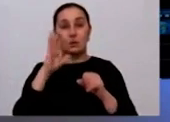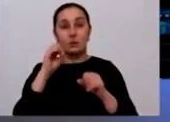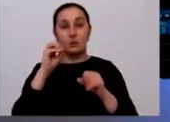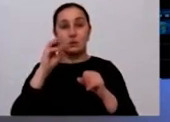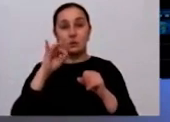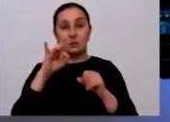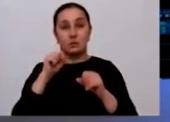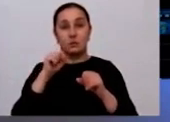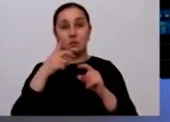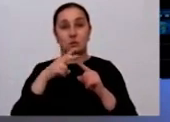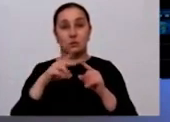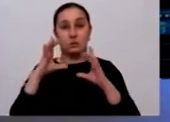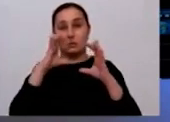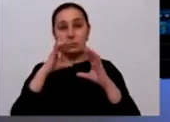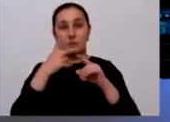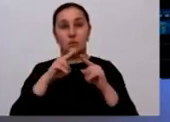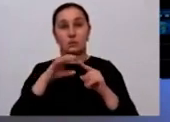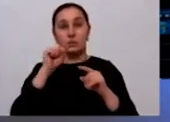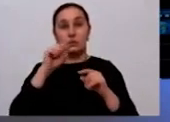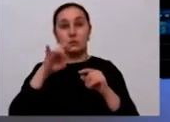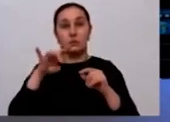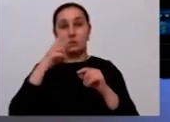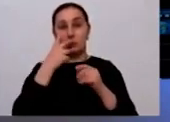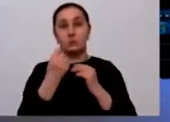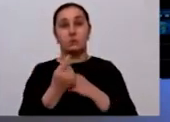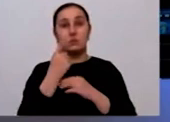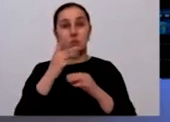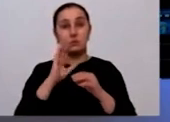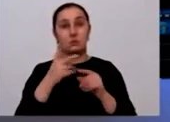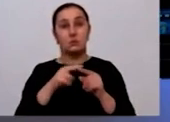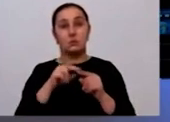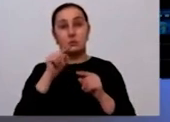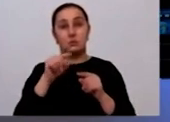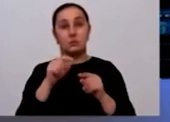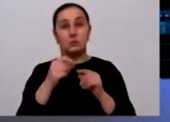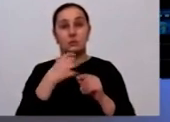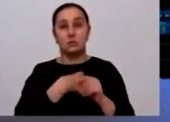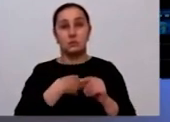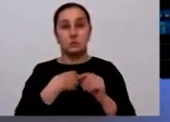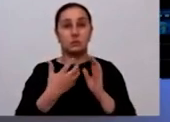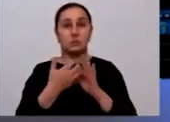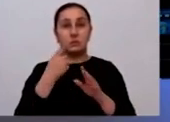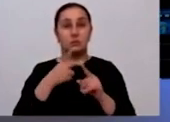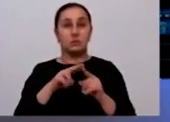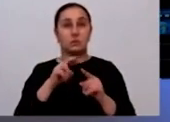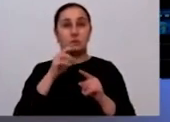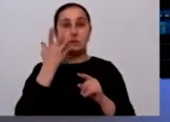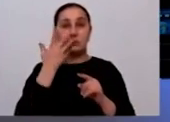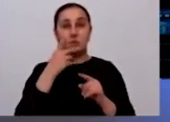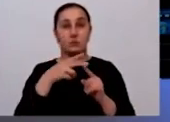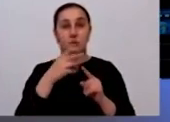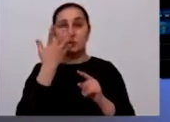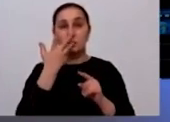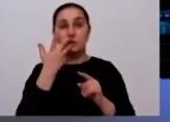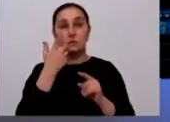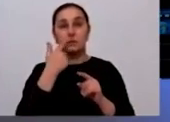alt delete qo'yamiz. Alt delete ni bosamiz. Asosiy rangni tanlab olish yodingizdan chiqmasin. Asosiy rangni biz qizil